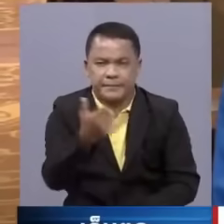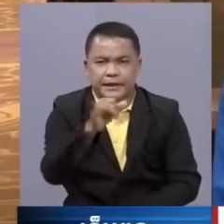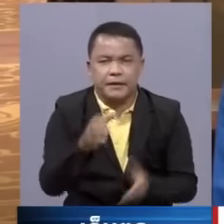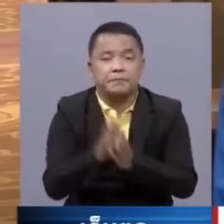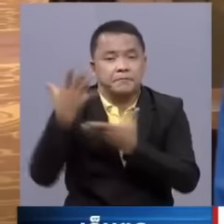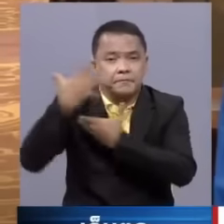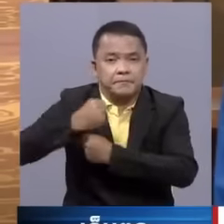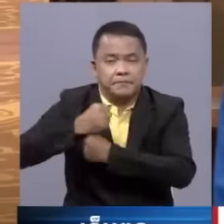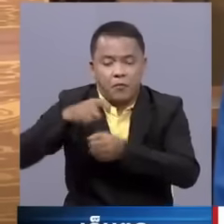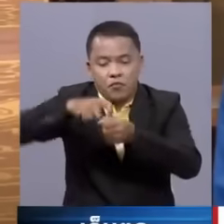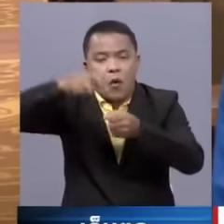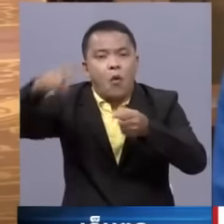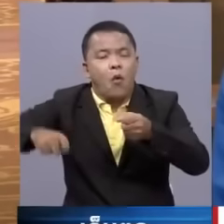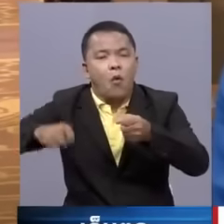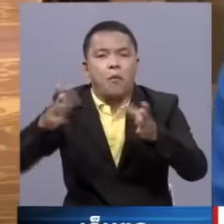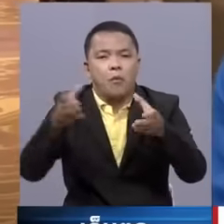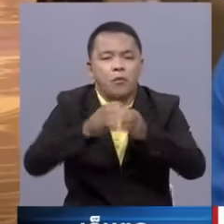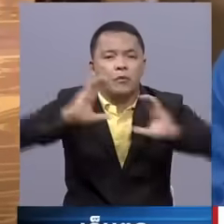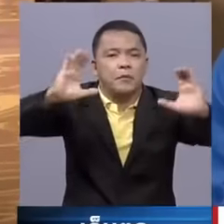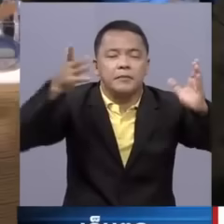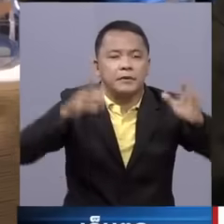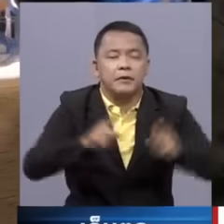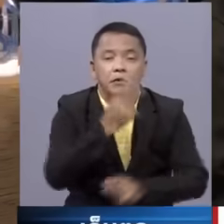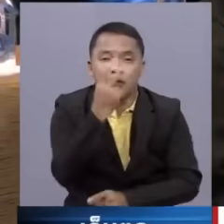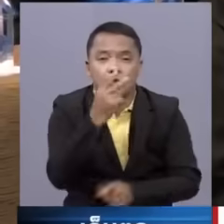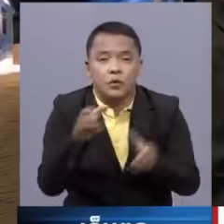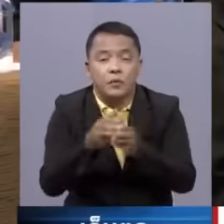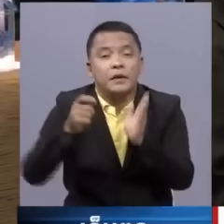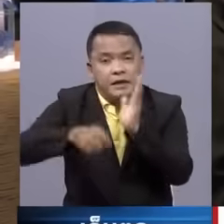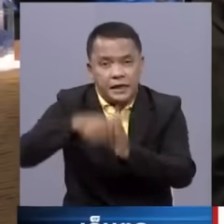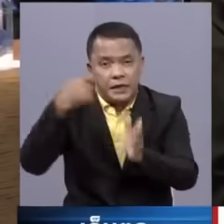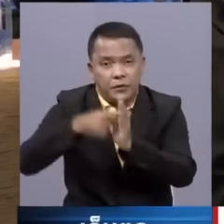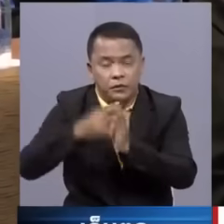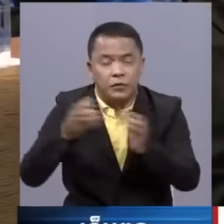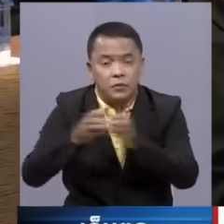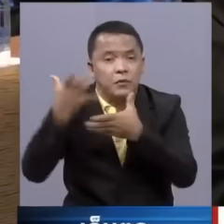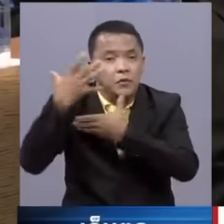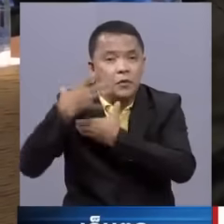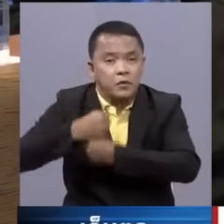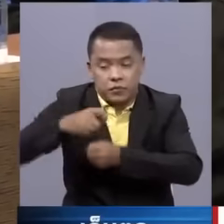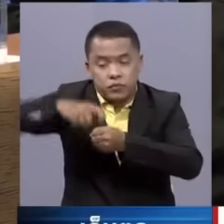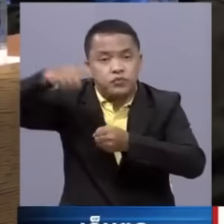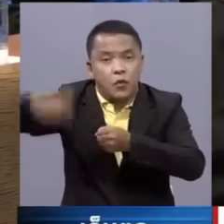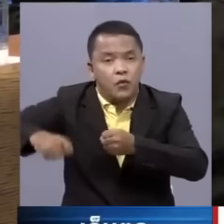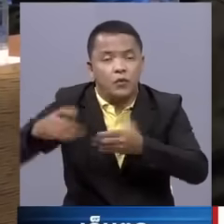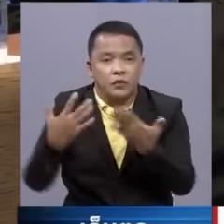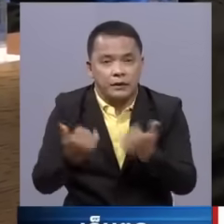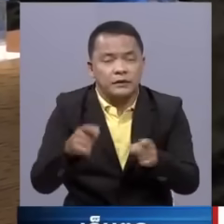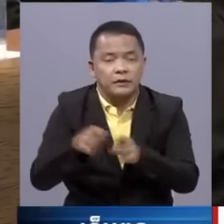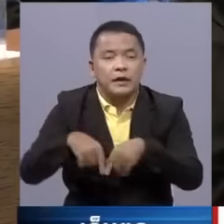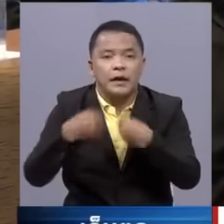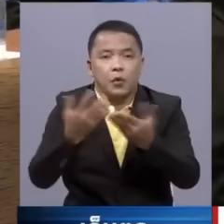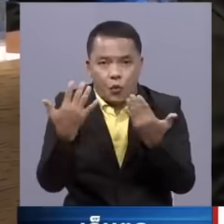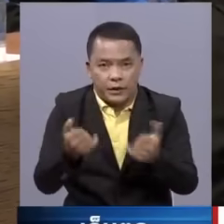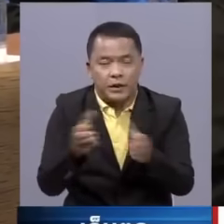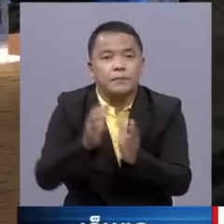ประชาธิปัตย์เนี่ยหลุดจากขบวนรอบนี้ด้วยหรือเปล่าแล้วมองกันว่าปัจจัยหนึ่งที่ทำให้ประชาธิปัตย์หลุดขบวนรอบนี้เนี่ยนะครับก็คือการที่